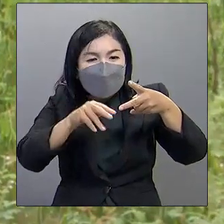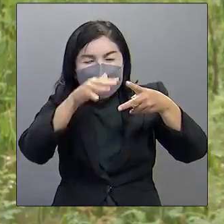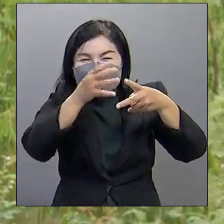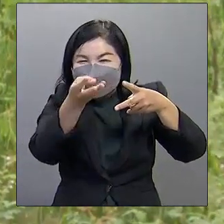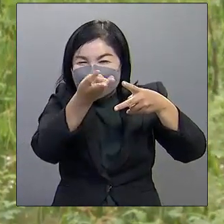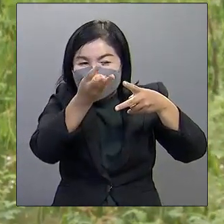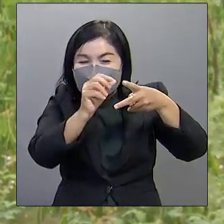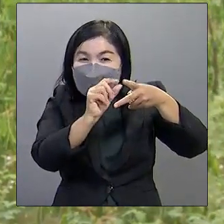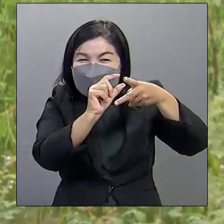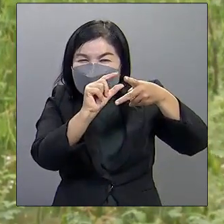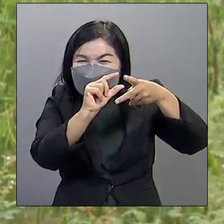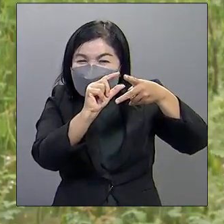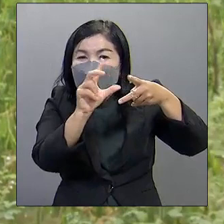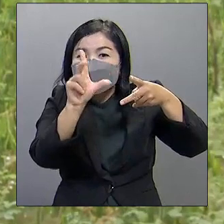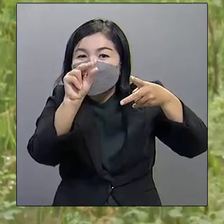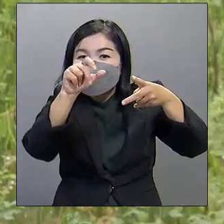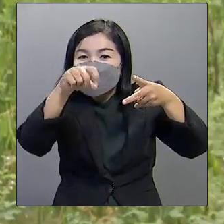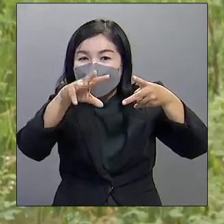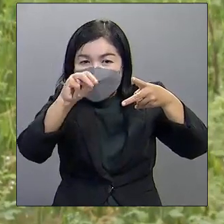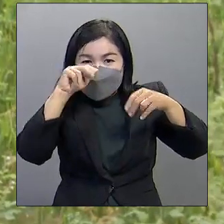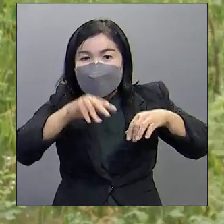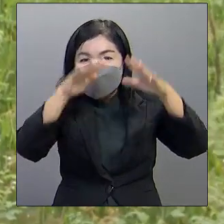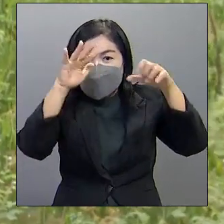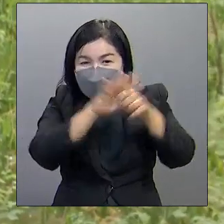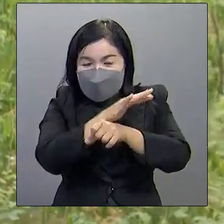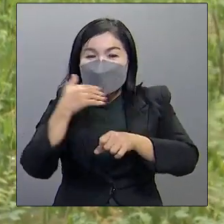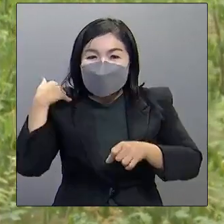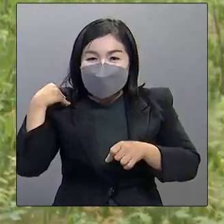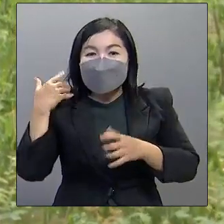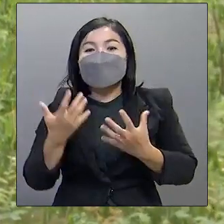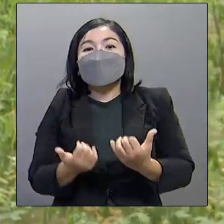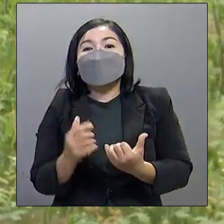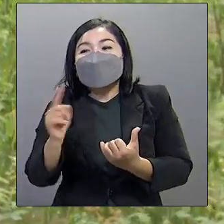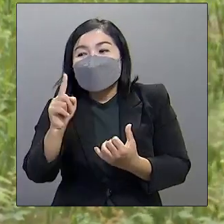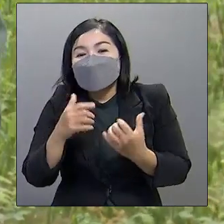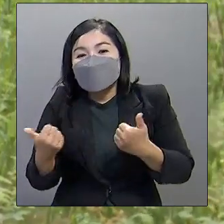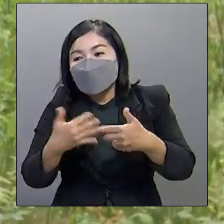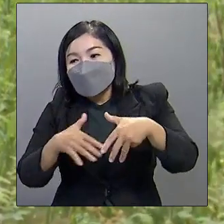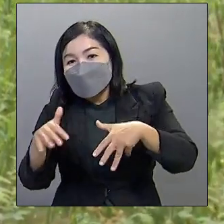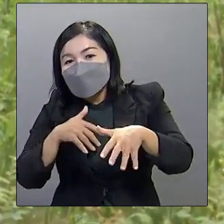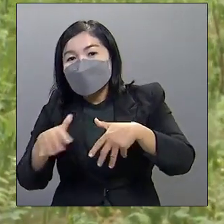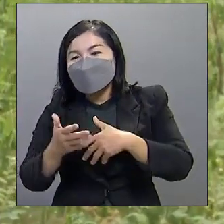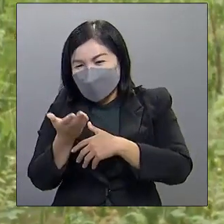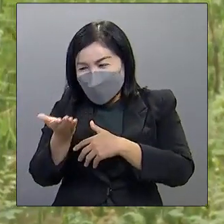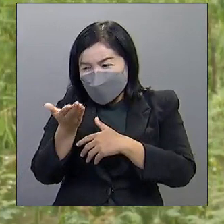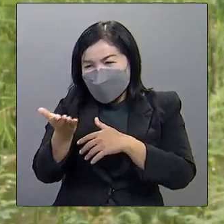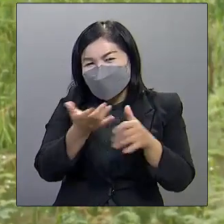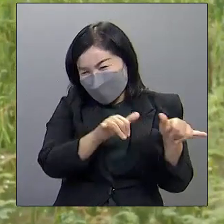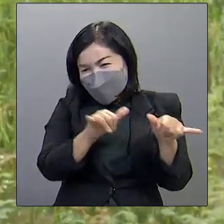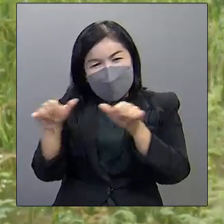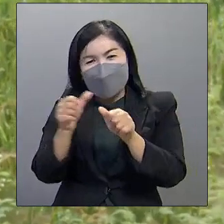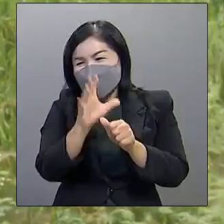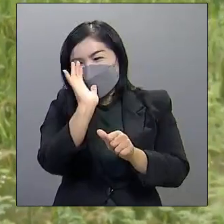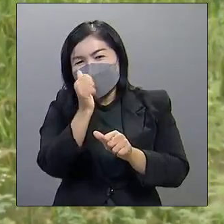ออีกประมาณ30เซนติเมตรน้ำจะท่วมพื้นที่ชั้น2ของบ้านเรือนแล้วค่ะจึงทำให้วันนี้ชาวบ้านยังคงมีการร้องขอที่จะอพยพออกมาจ